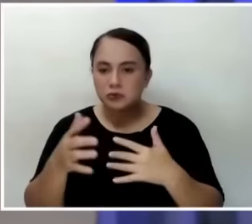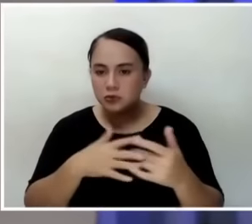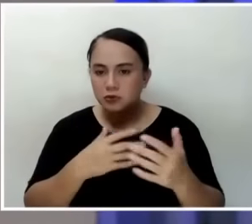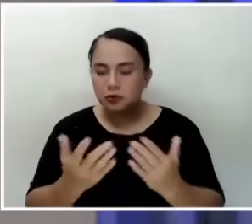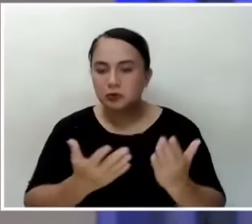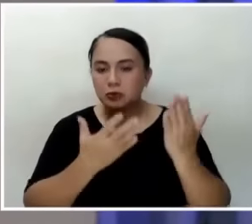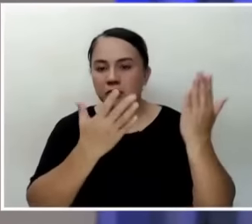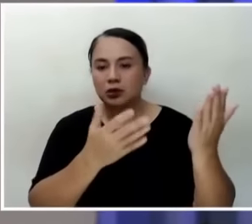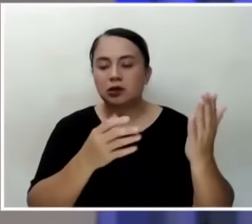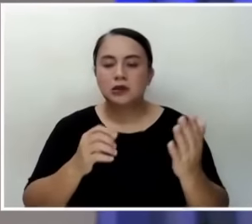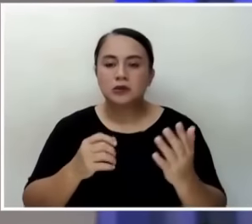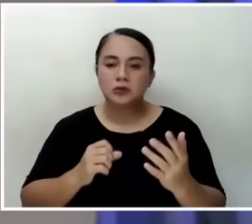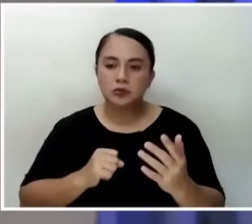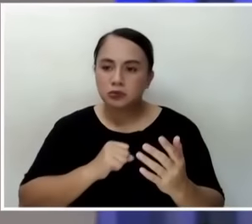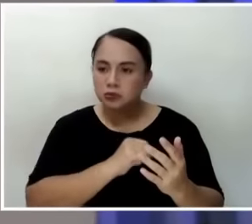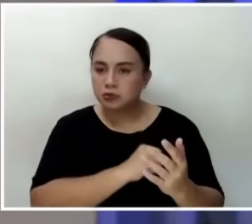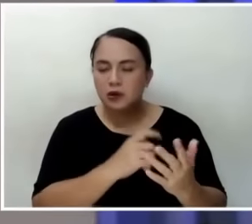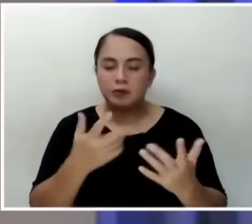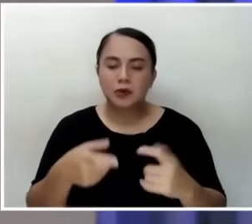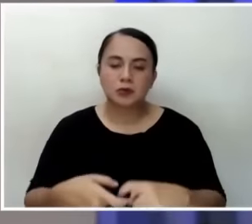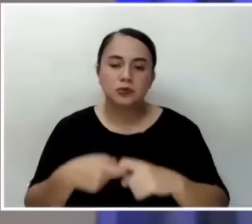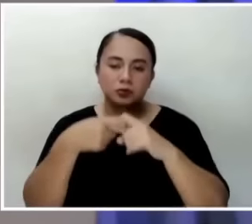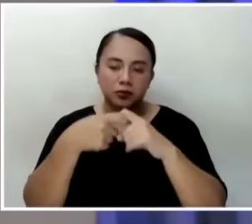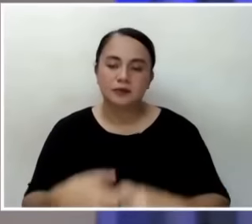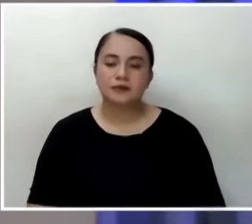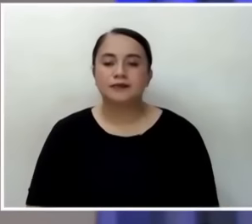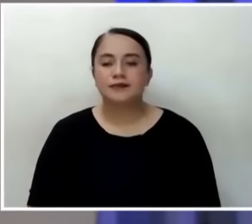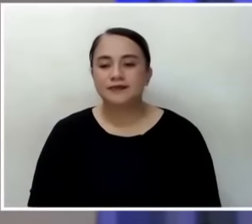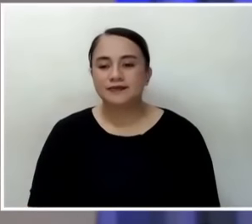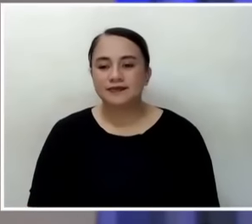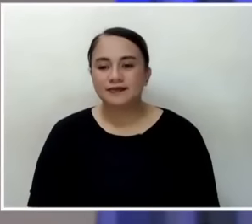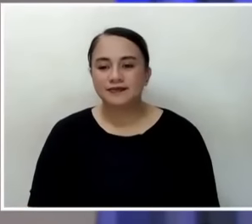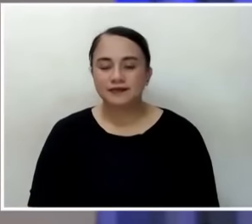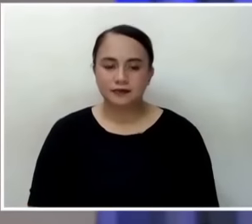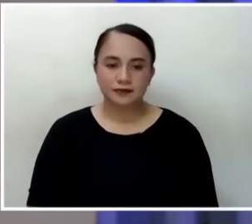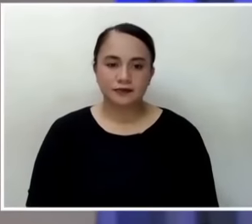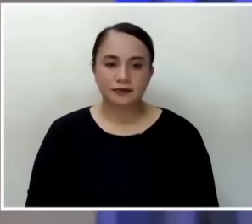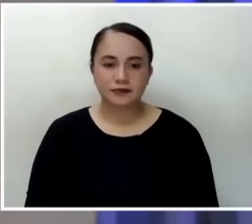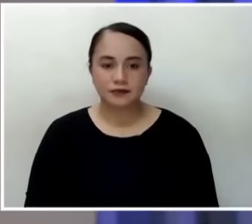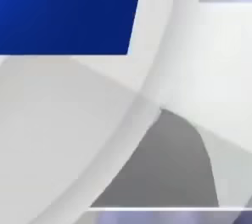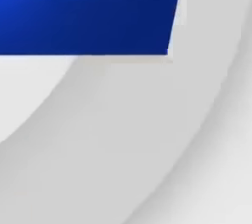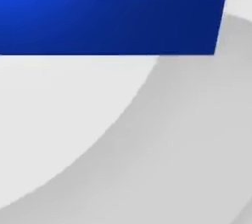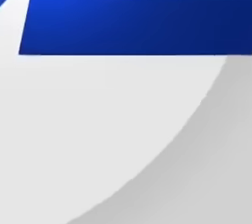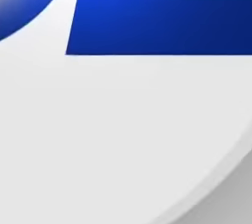ilang mambabatas para suspindihin ito. Nagpapatrol, Johnson Manabat.